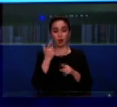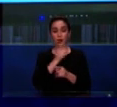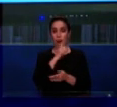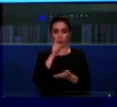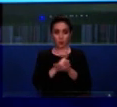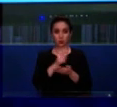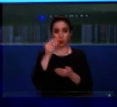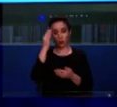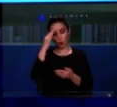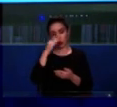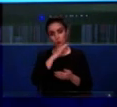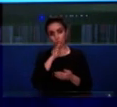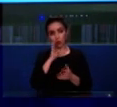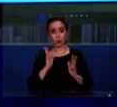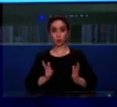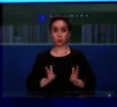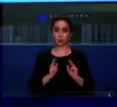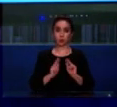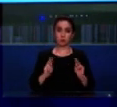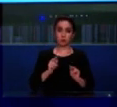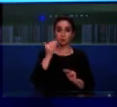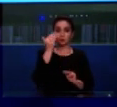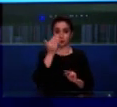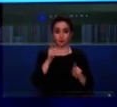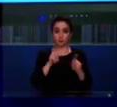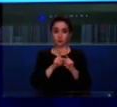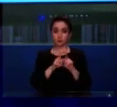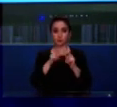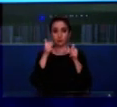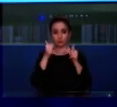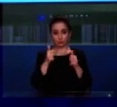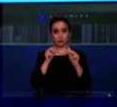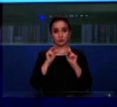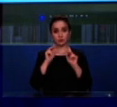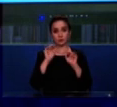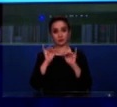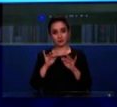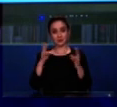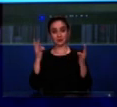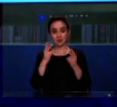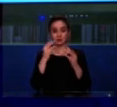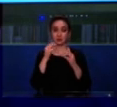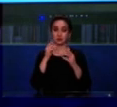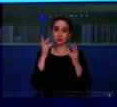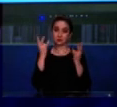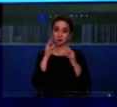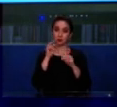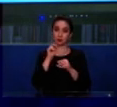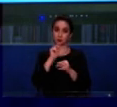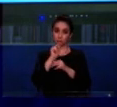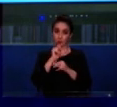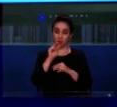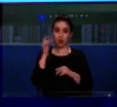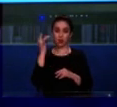Albatta ota-ona ham, ustozlar ham sizni yaxshilik qilishga chaqirishadi. Chunki qancha yaxshilik